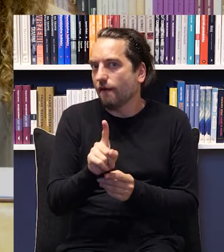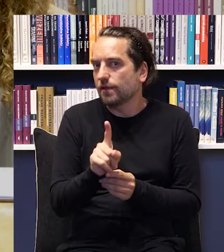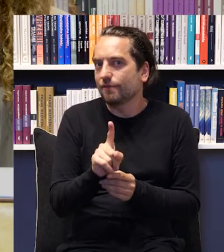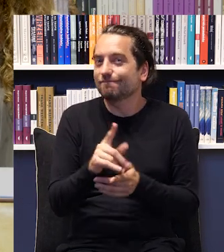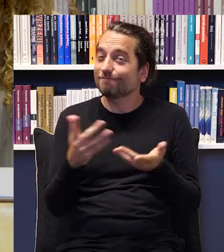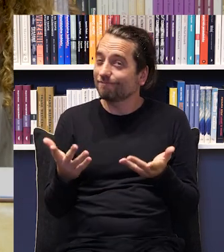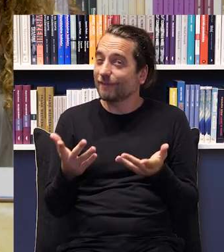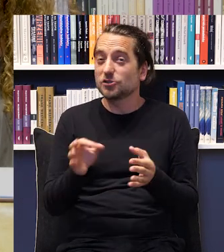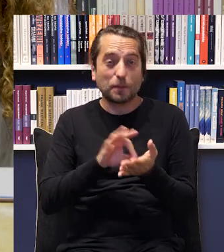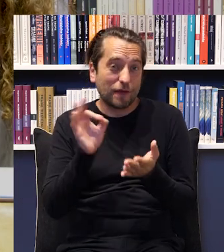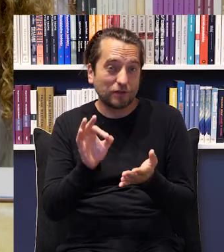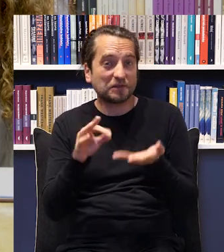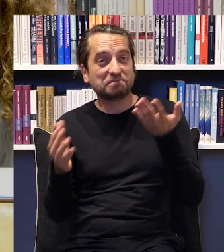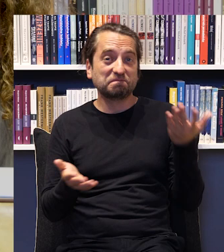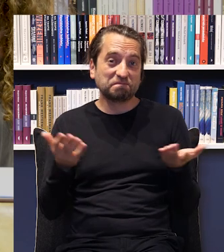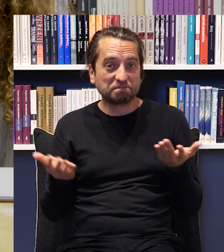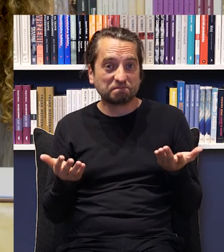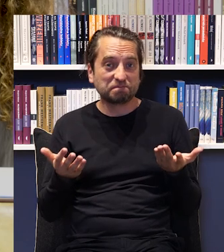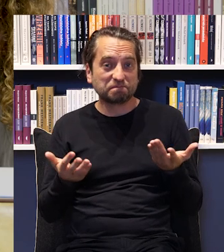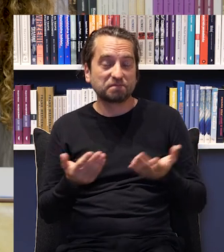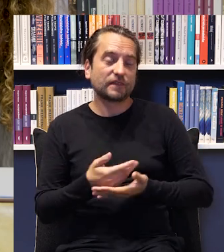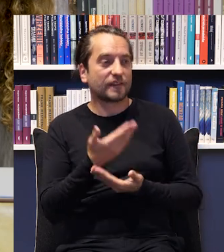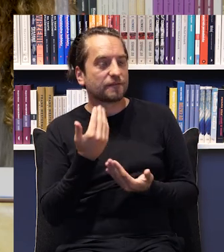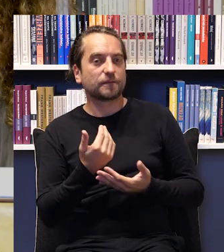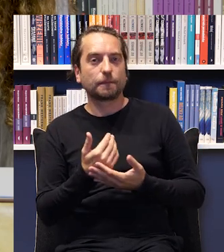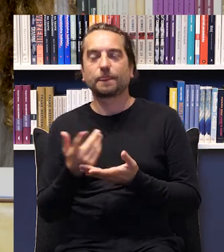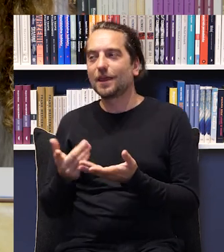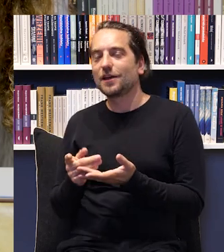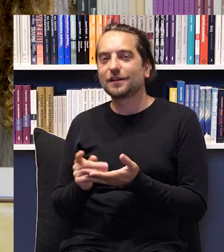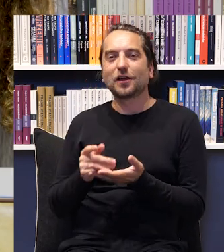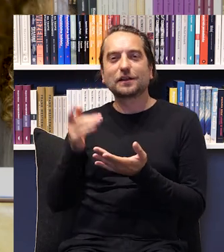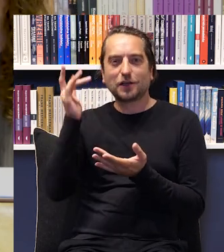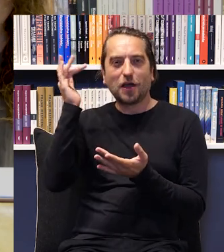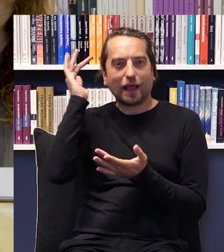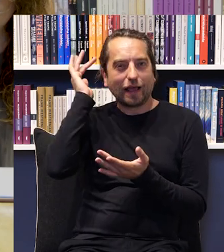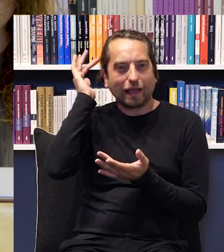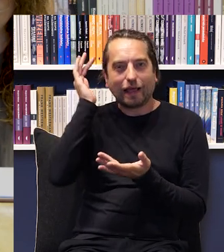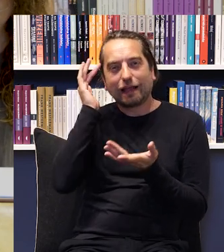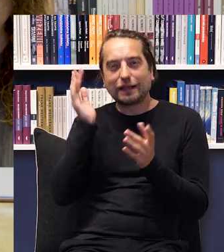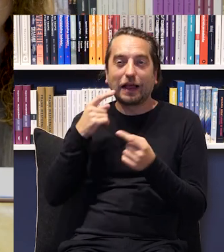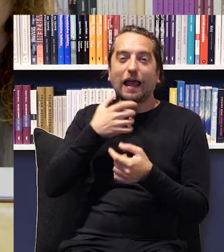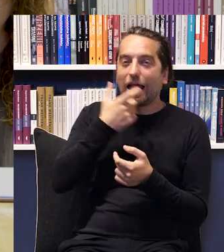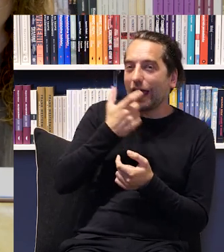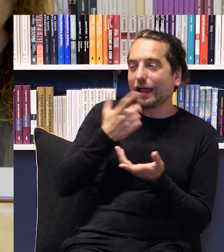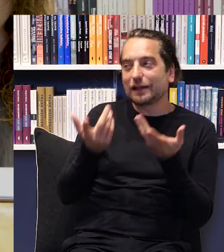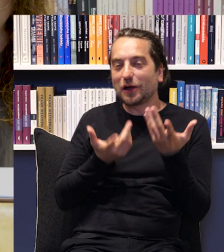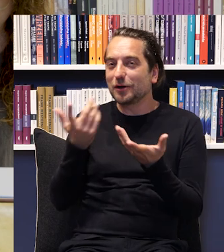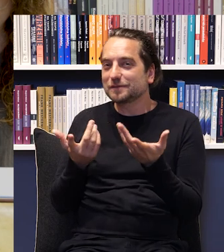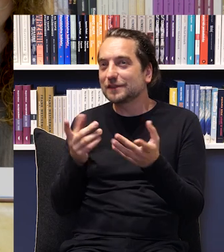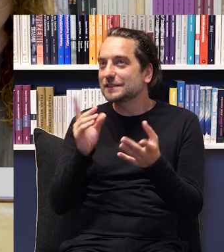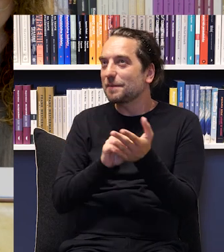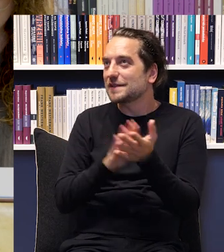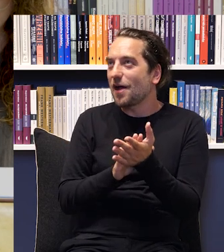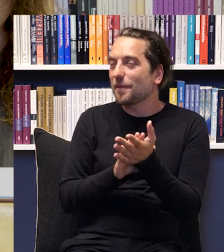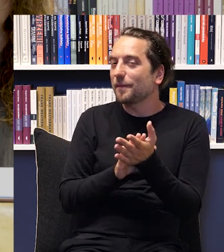ona rzeczywiście uważa, że tak jest, no nie? Ta ironia jest nie bez znaczenia. Ja sobie w pewnym miejscu zapisałam